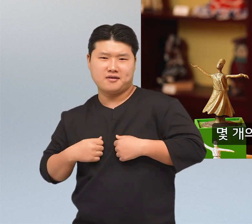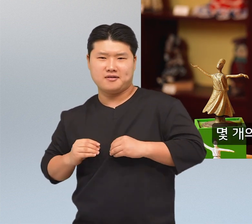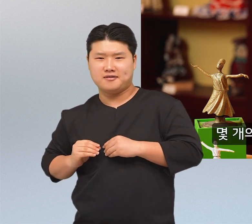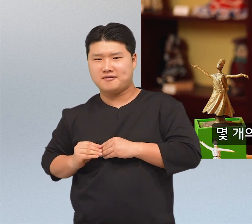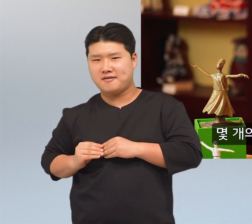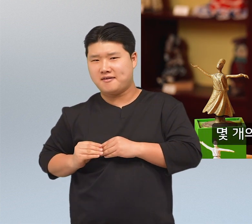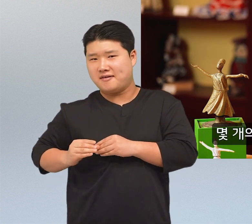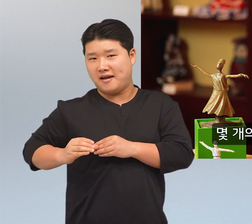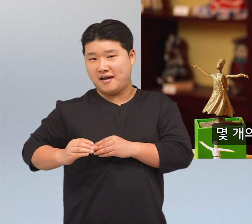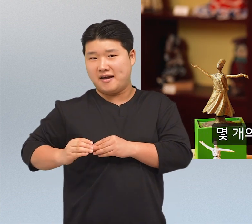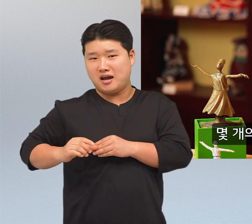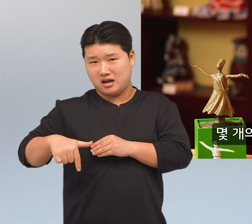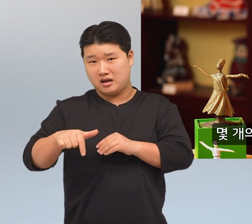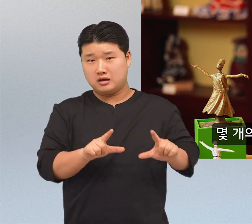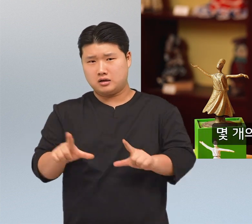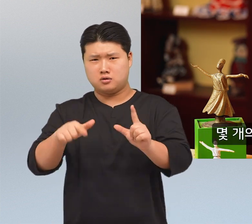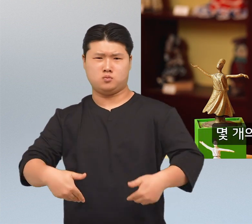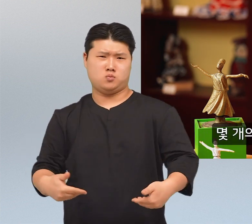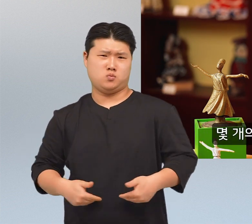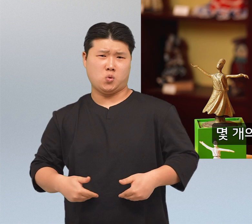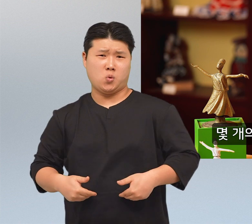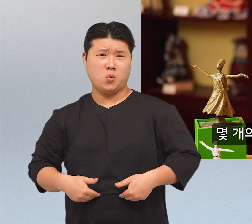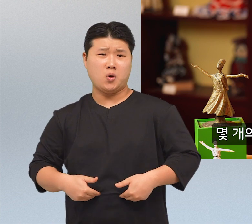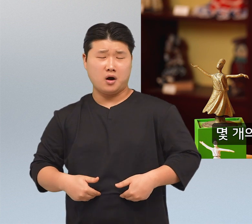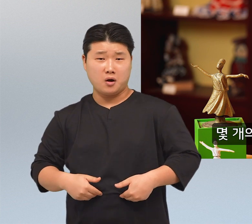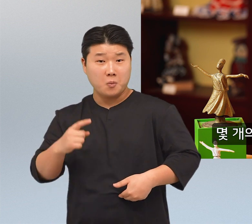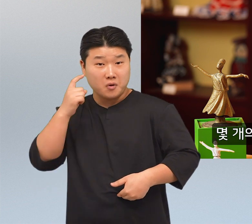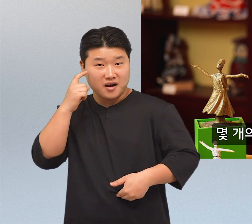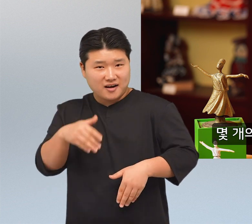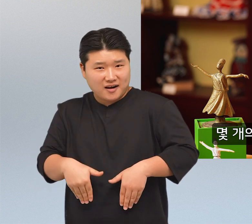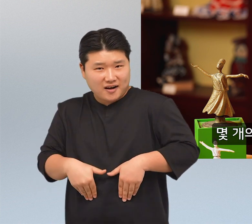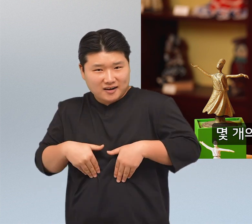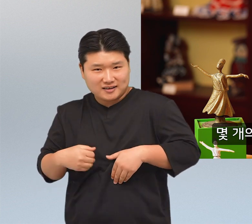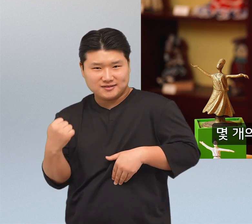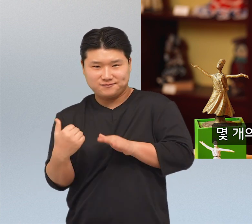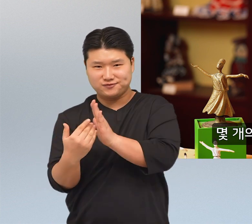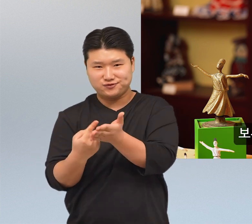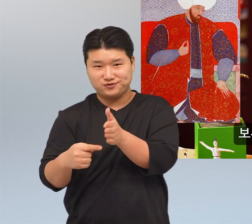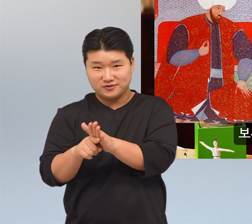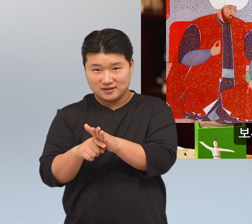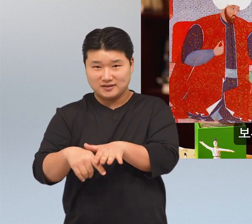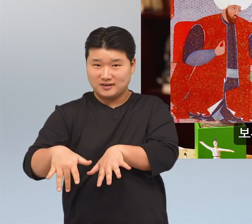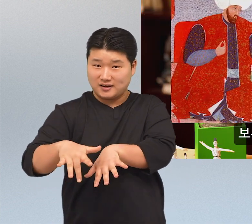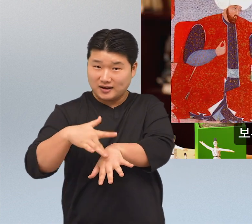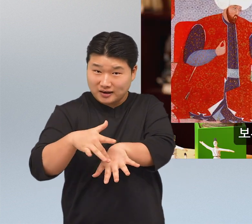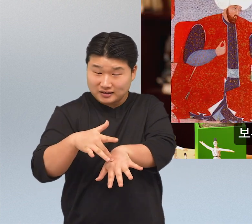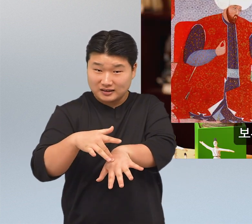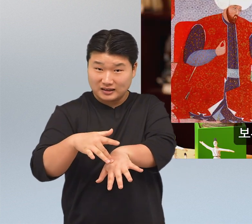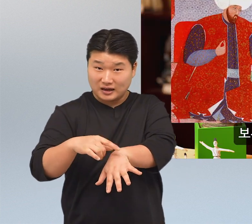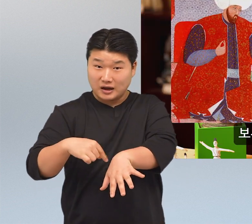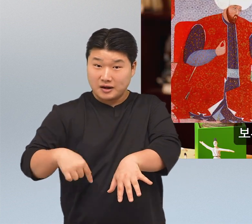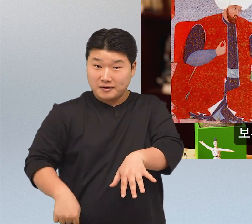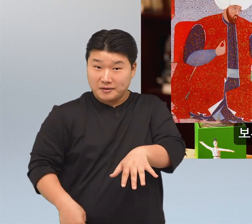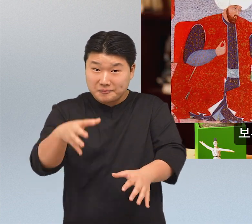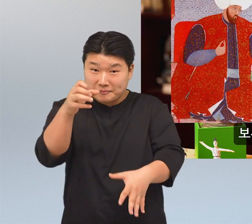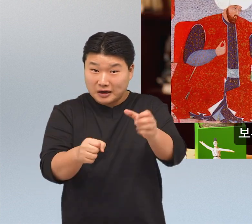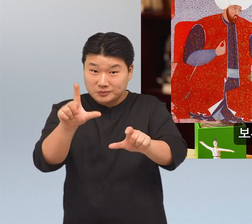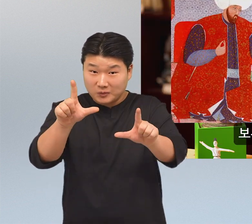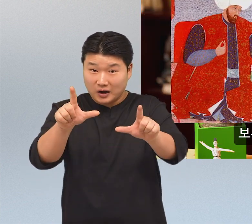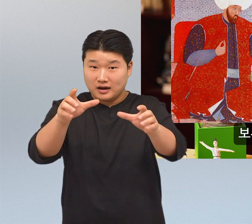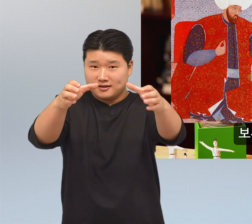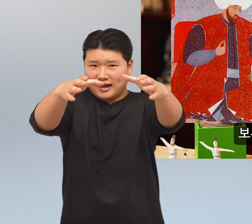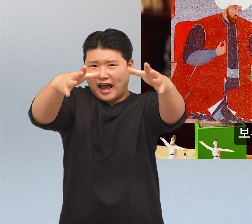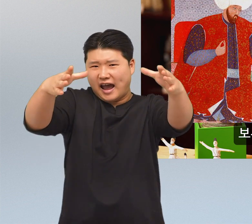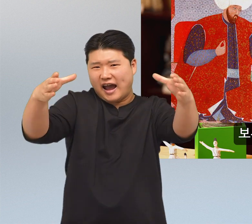개의 옷을 겹쳐서 입고 벗기 쉬운 차림이 필요했습니다. 보온을 위해 소매나 발목은